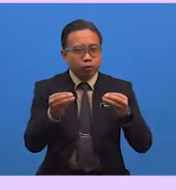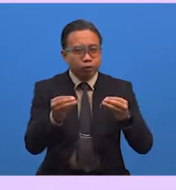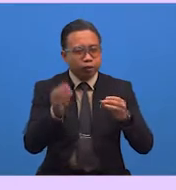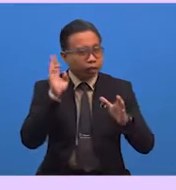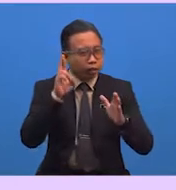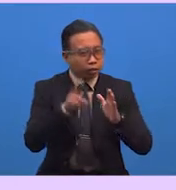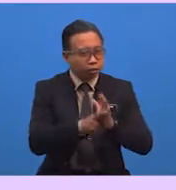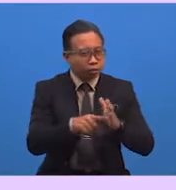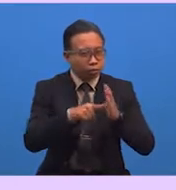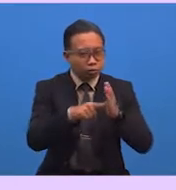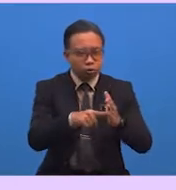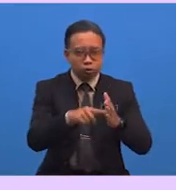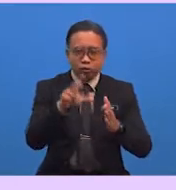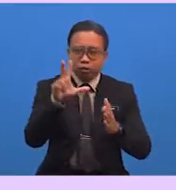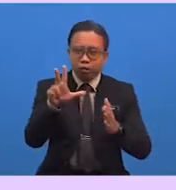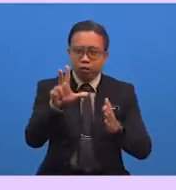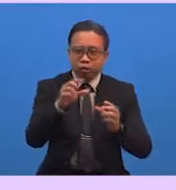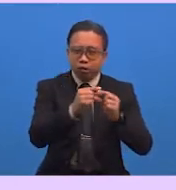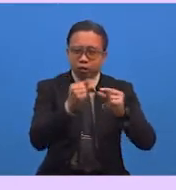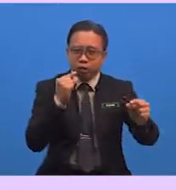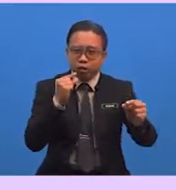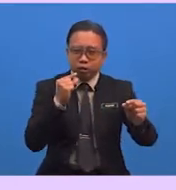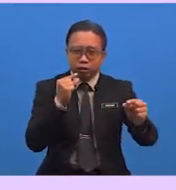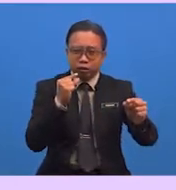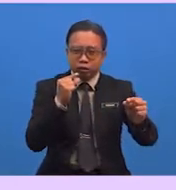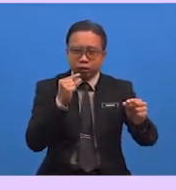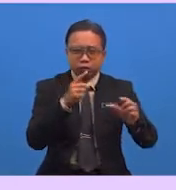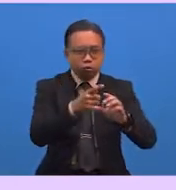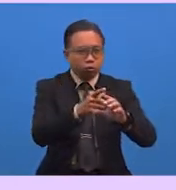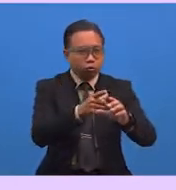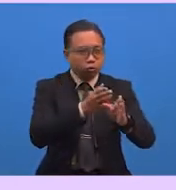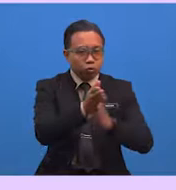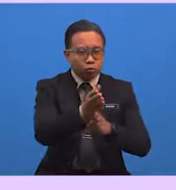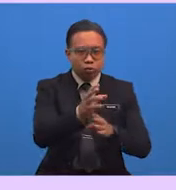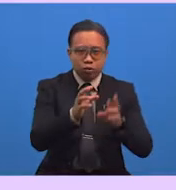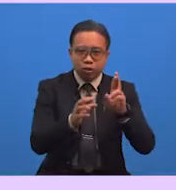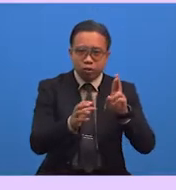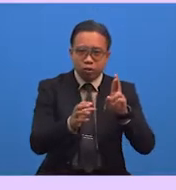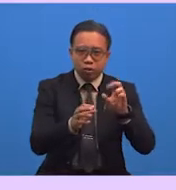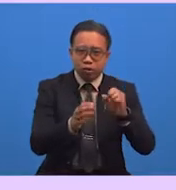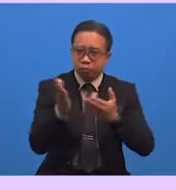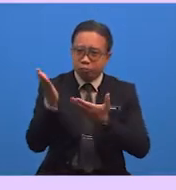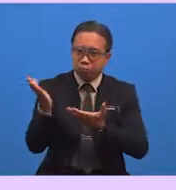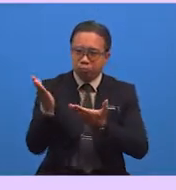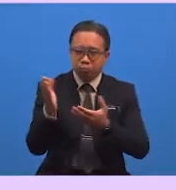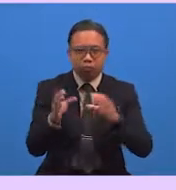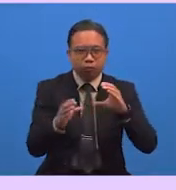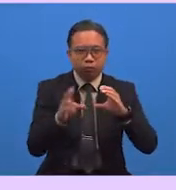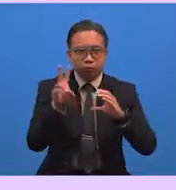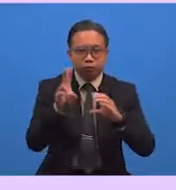Rajah menunjukkan tiga garis lurus ABCD, RBS, SCT dan